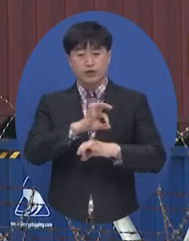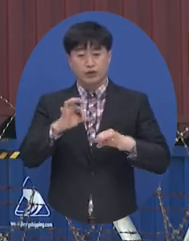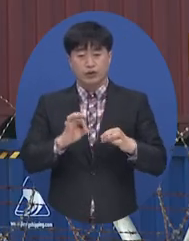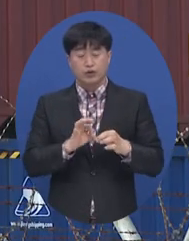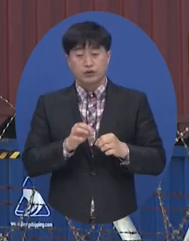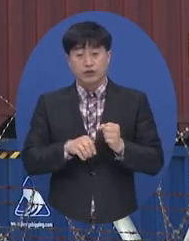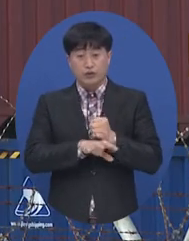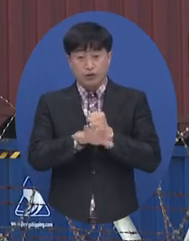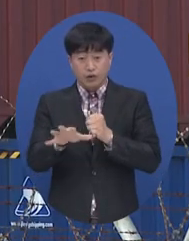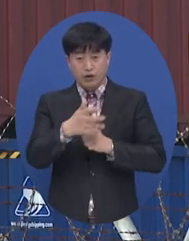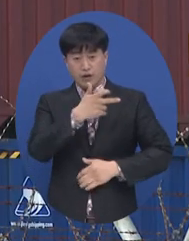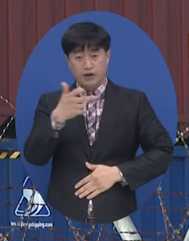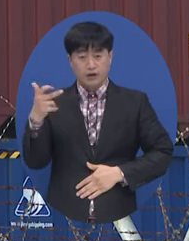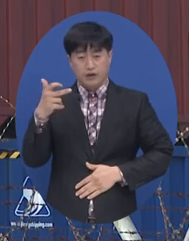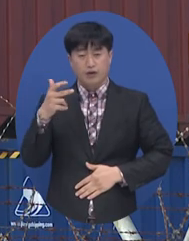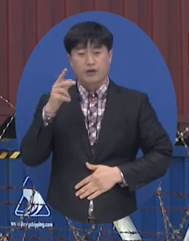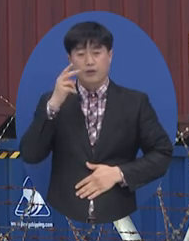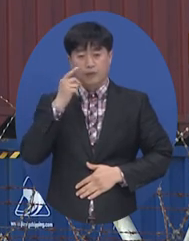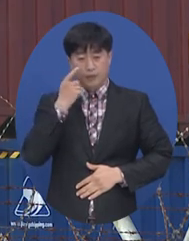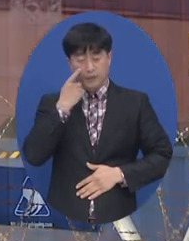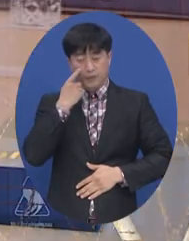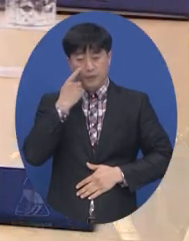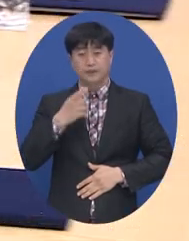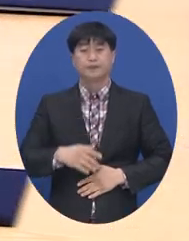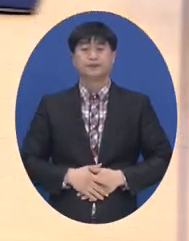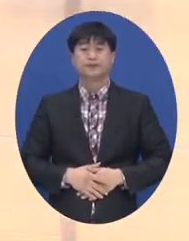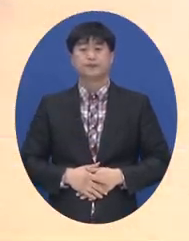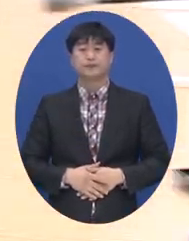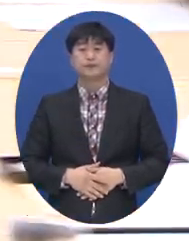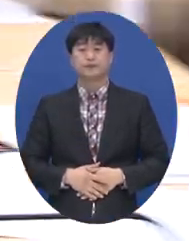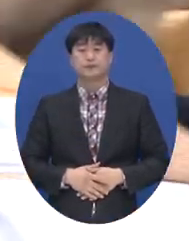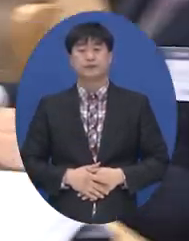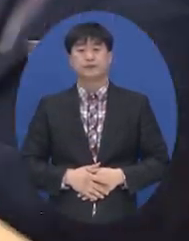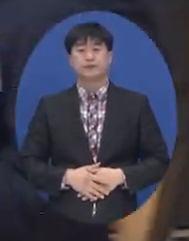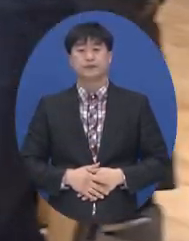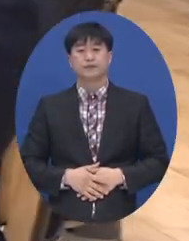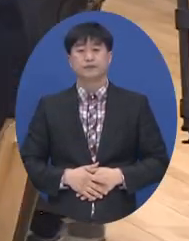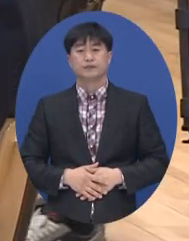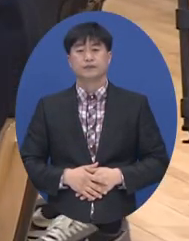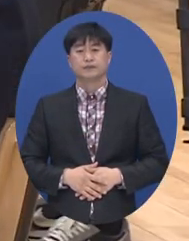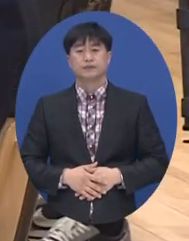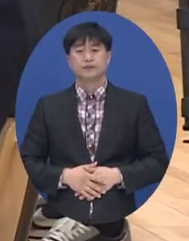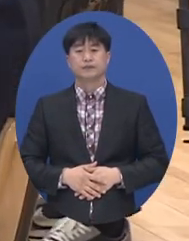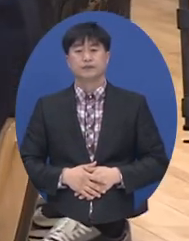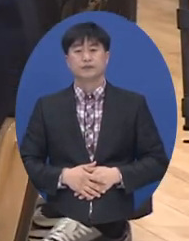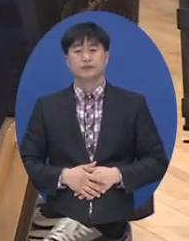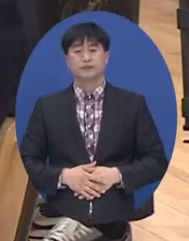경제에 미치는 영향이 클 것으로 보입니다. 경기지TV 최지원입니다.